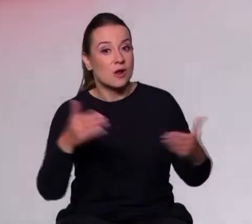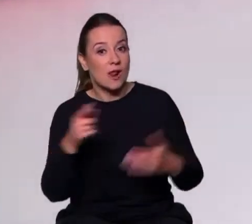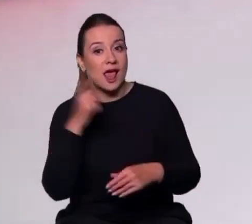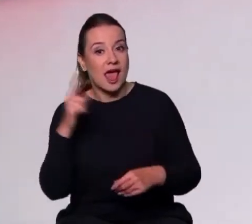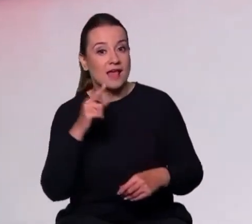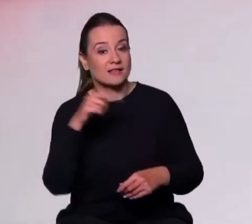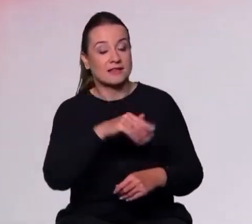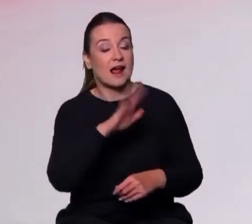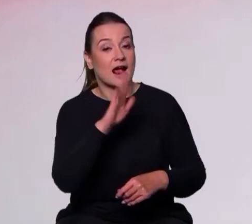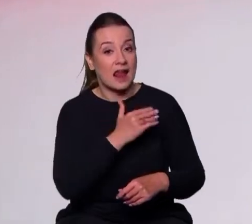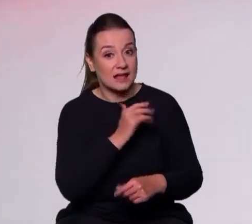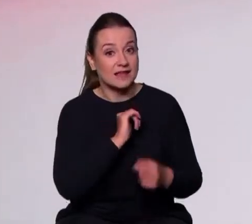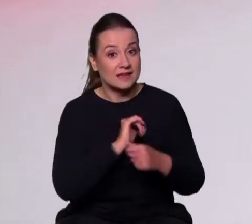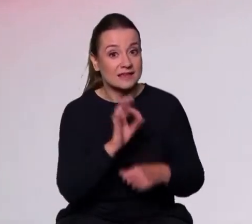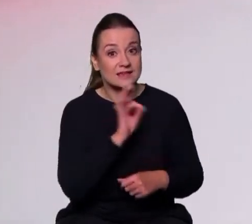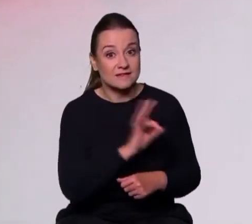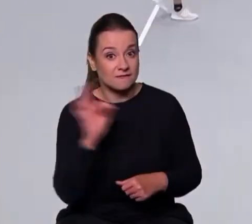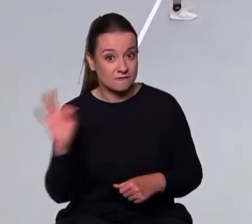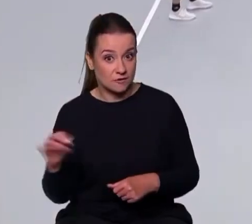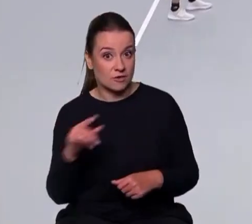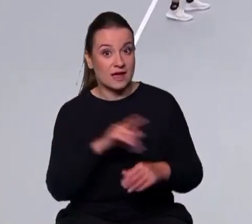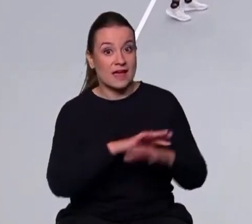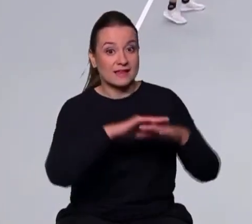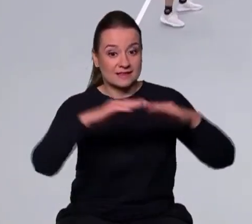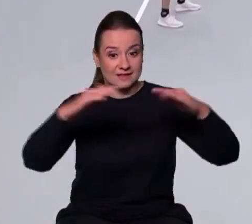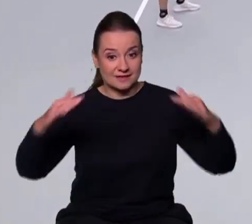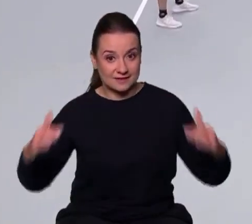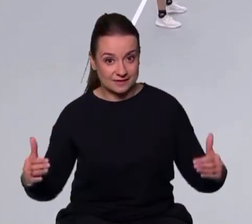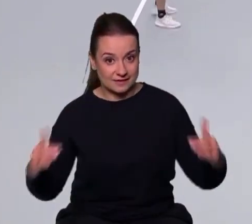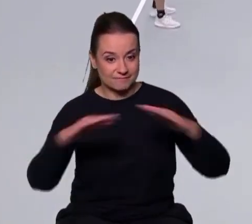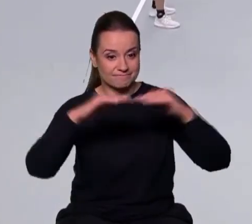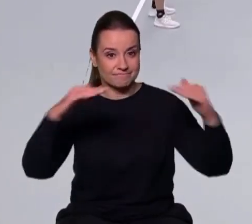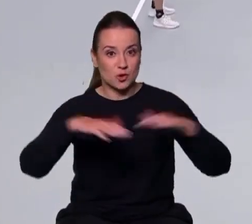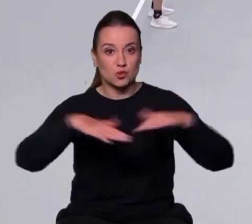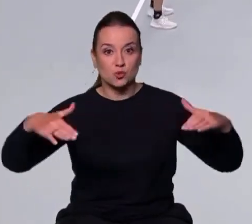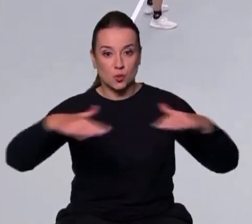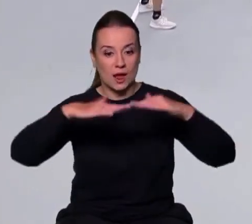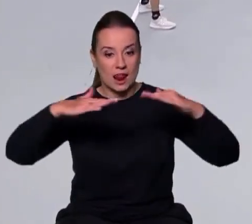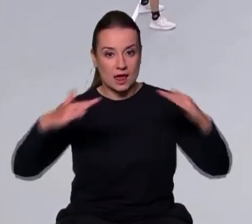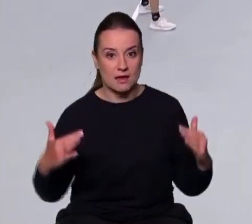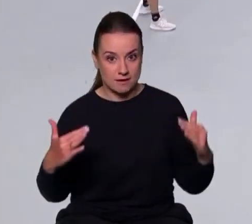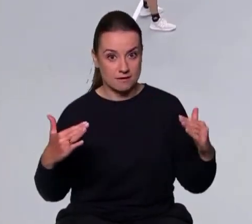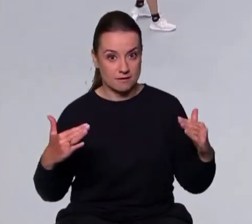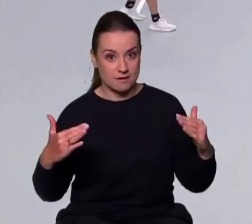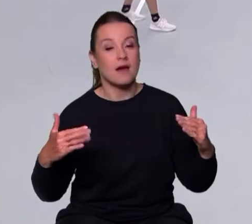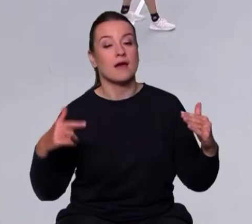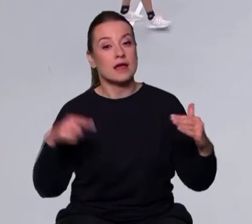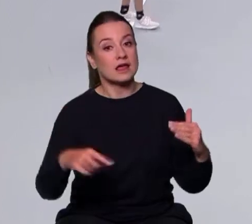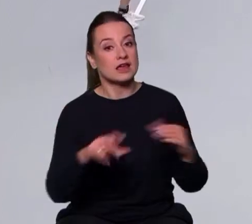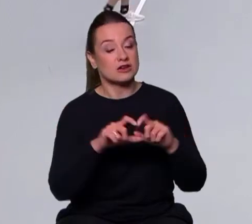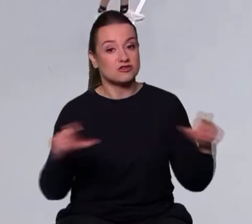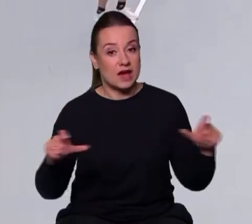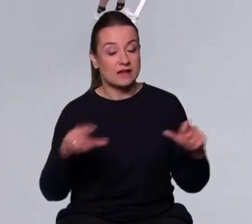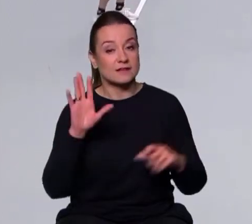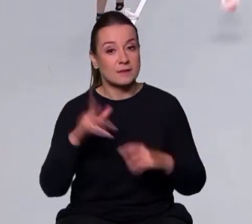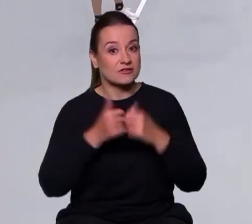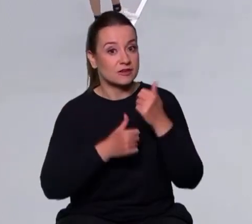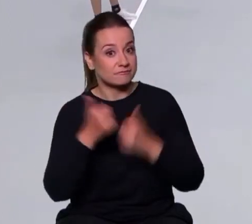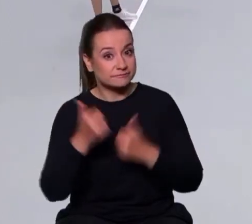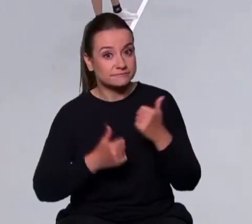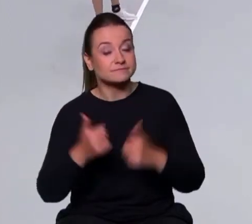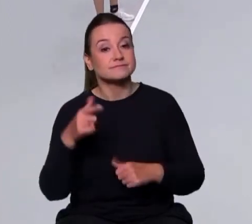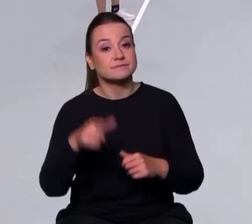taki spersonalizowany stół do tagbola, dostali od tej polskiej organizacji i podczas Igrzysk Europejskich będzie miał